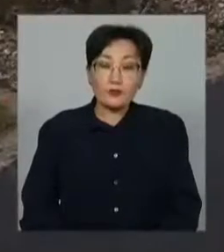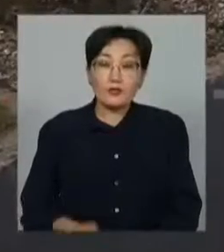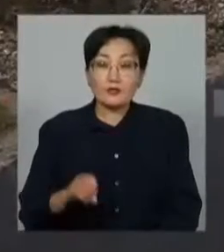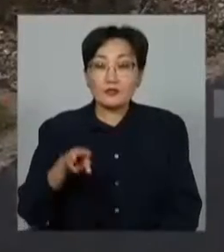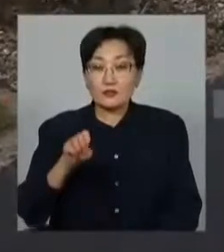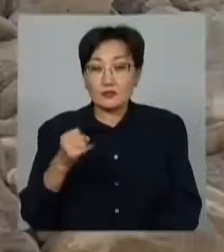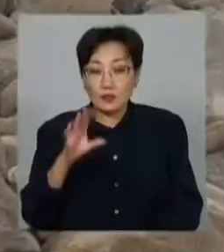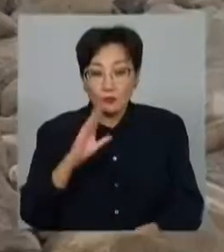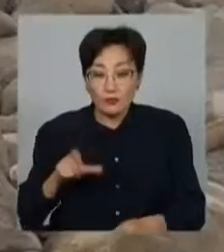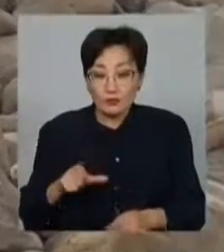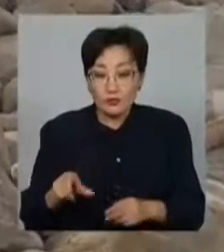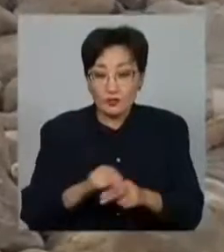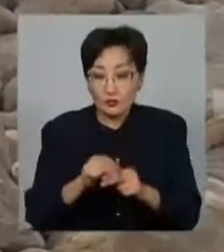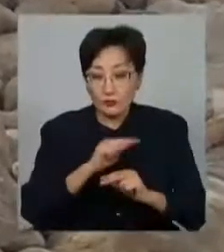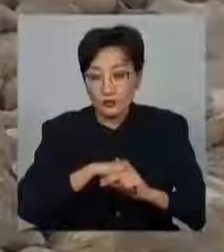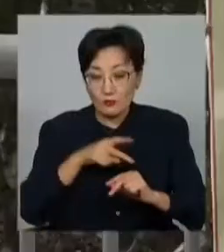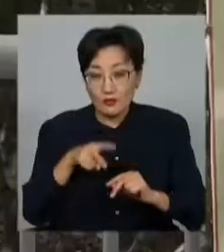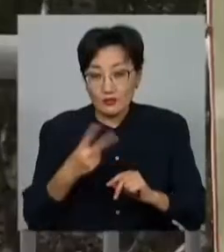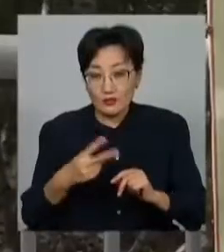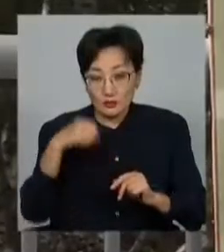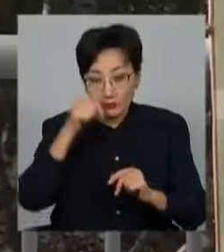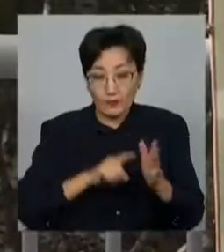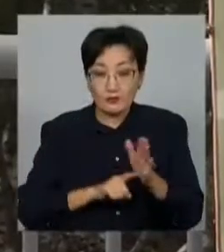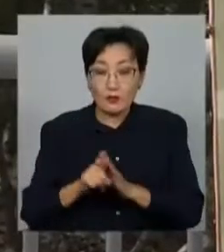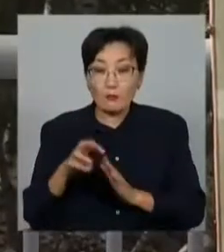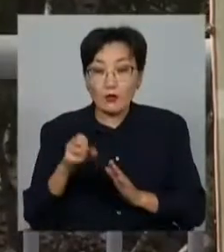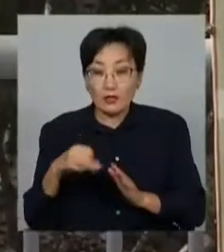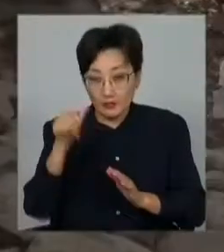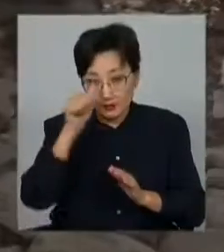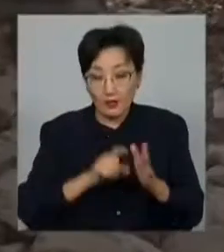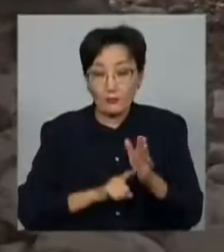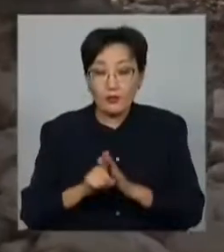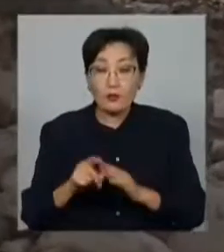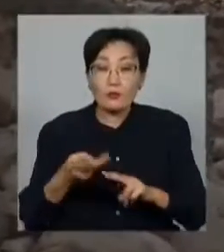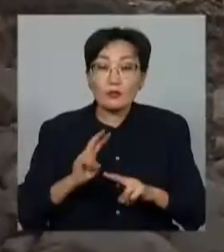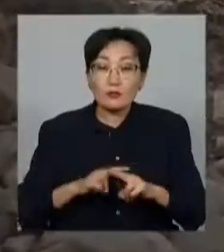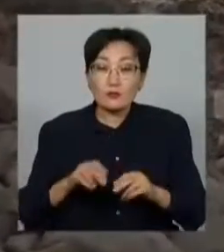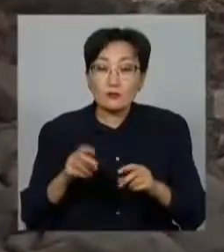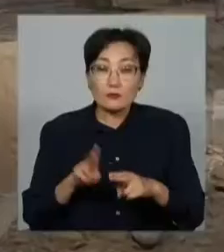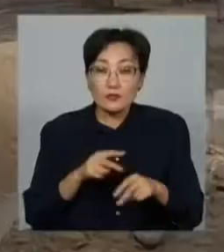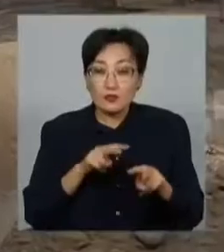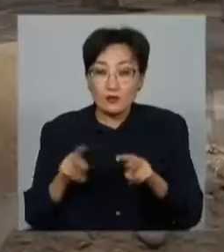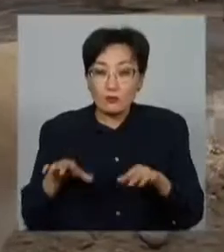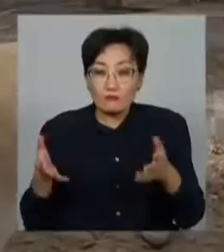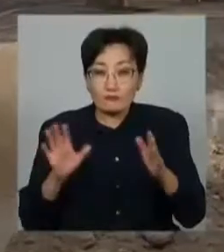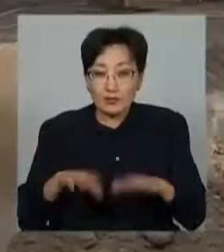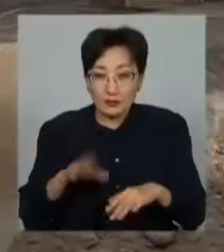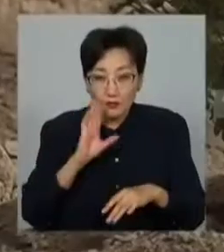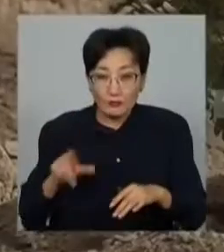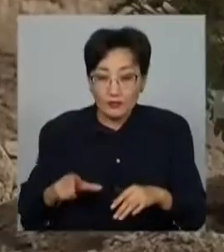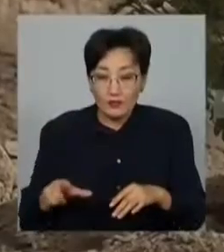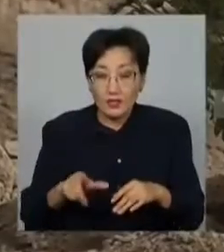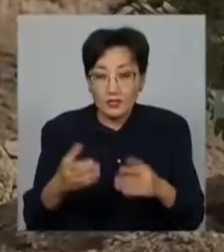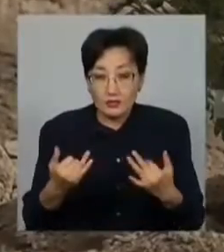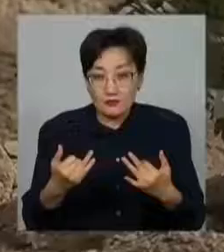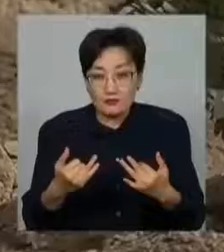Есентай өзенінің бойында жөндеу жұмыстары 2020 жылы мамыр айында басталған еді. Бұған дейін қараусыз жатқан жабай өзенінің қасбеті